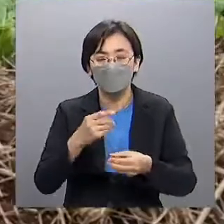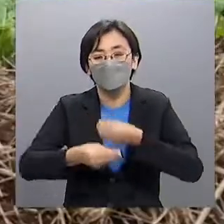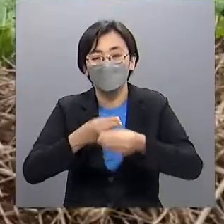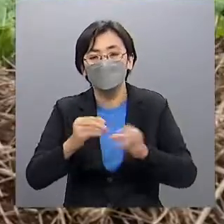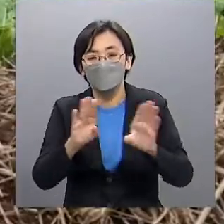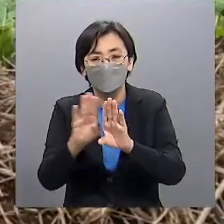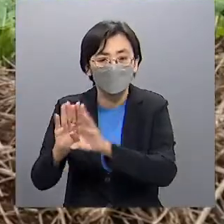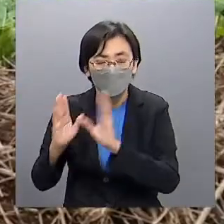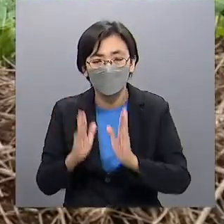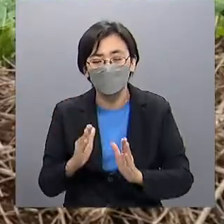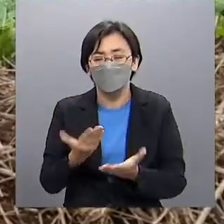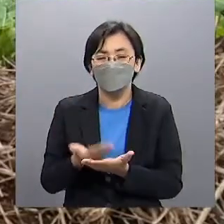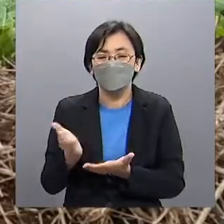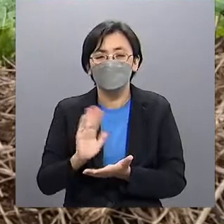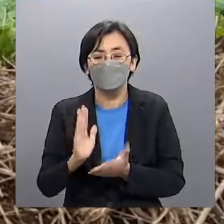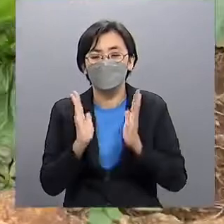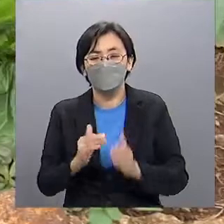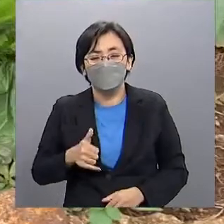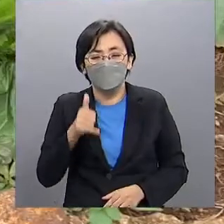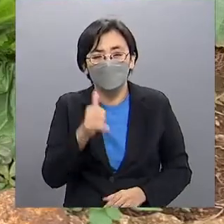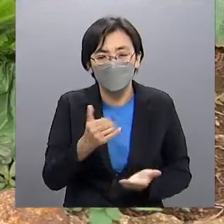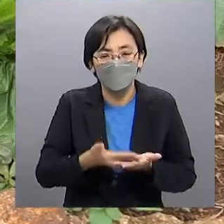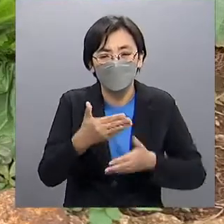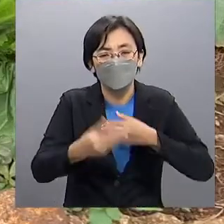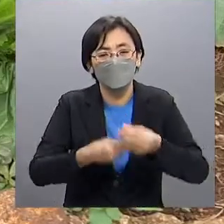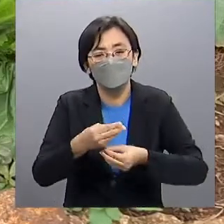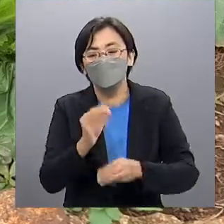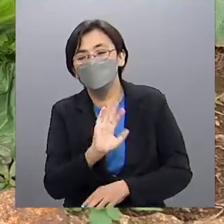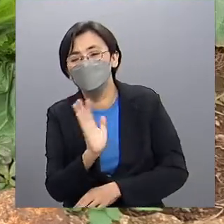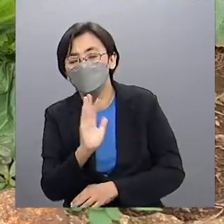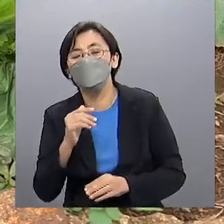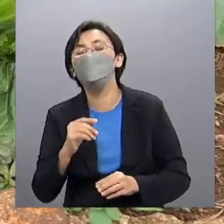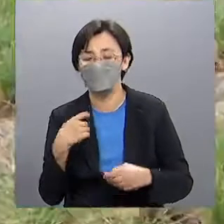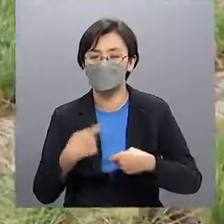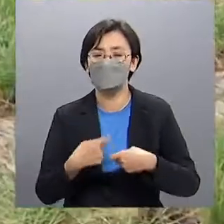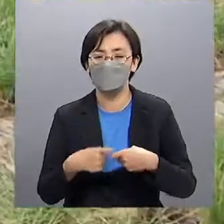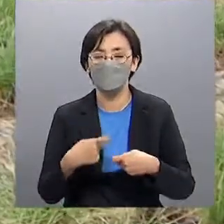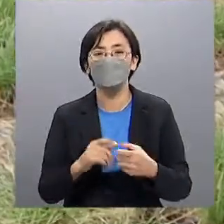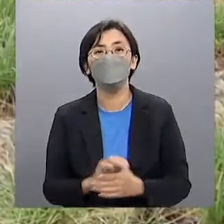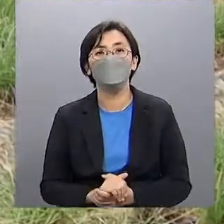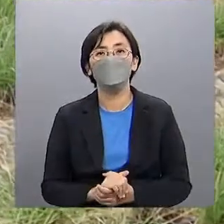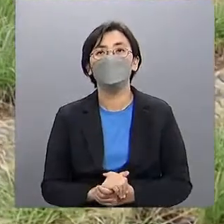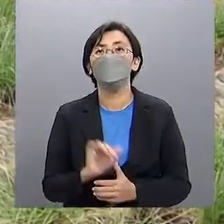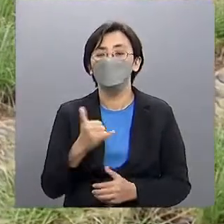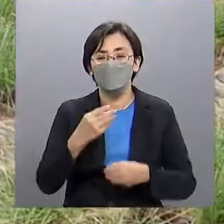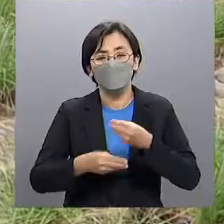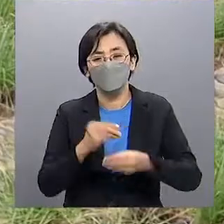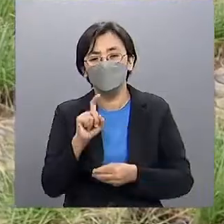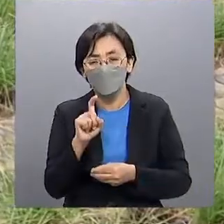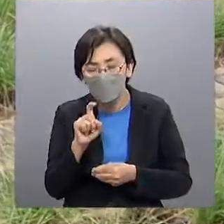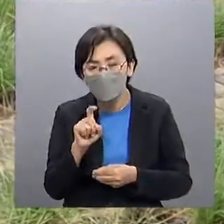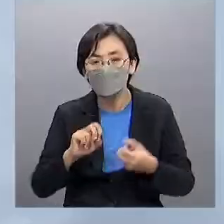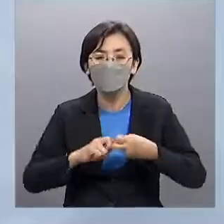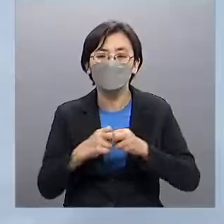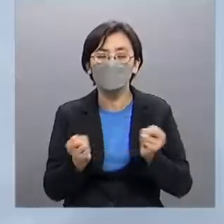นก็ไม่กล้าไปออกไปตลาดไปจับจ่ายครับก็ขายยากอยู่แล้วที่ภาคก็ขายไม่ได้กระทบกับต่อชีวิตแล้วก็รายได้